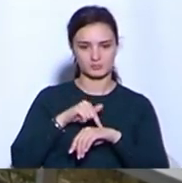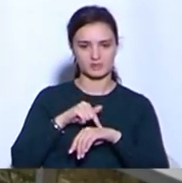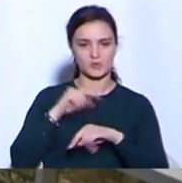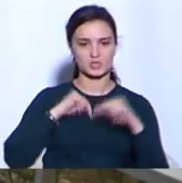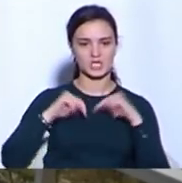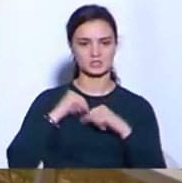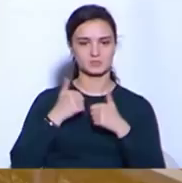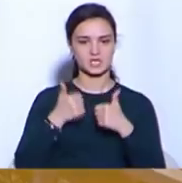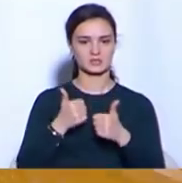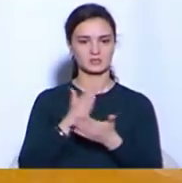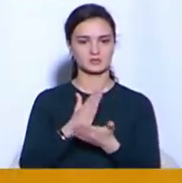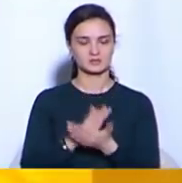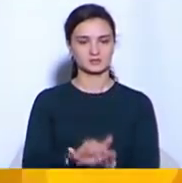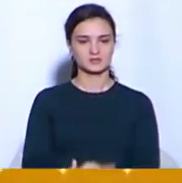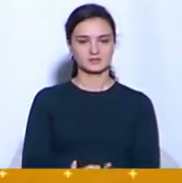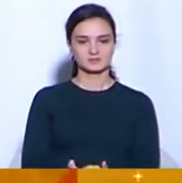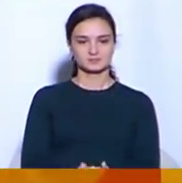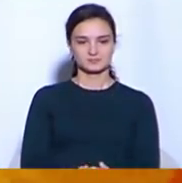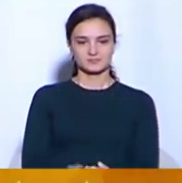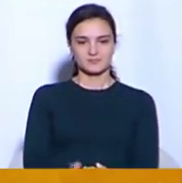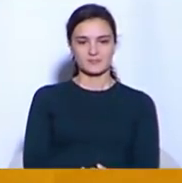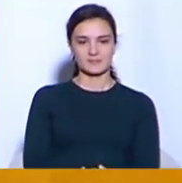ორგანიზმზეც კარგად მოქმედებს.